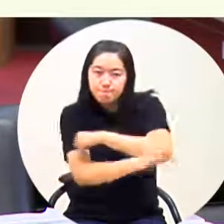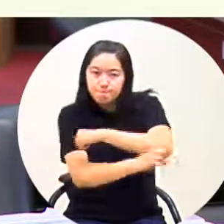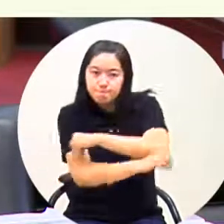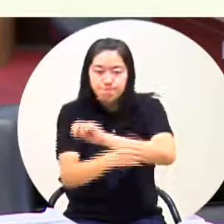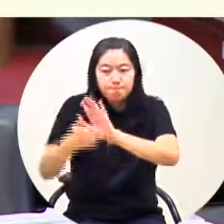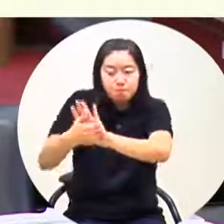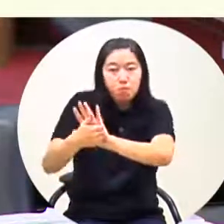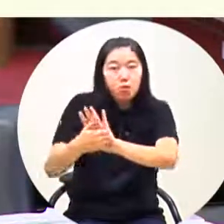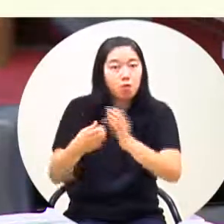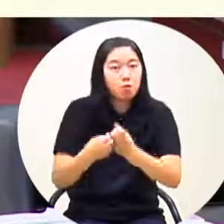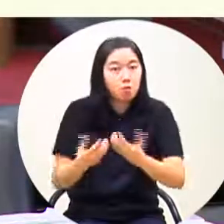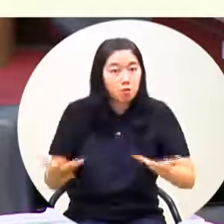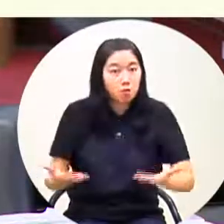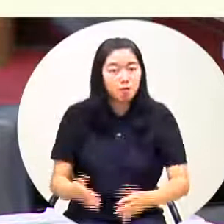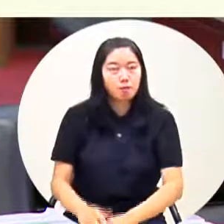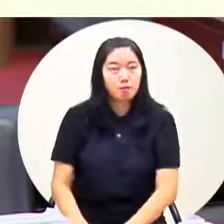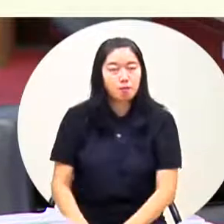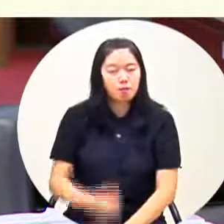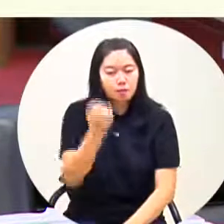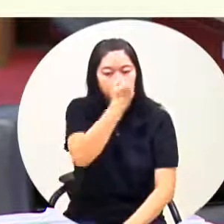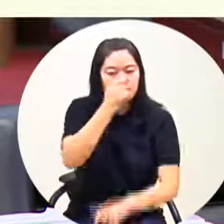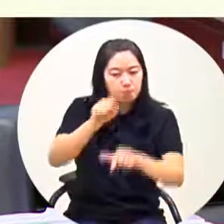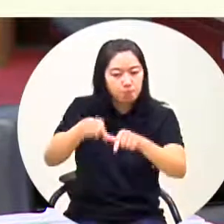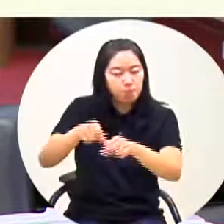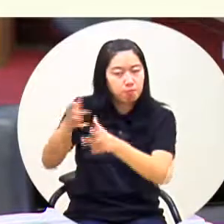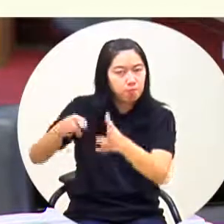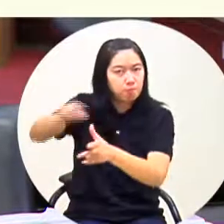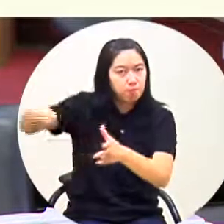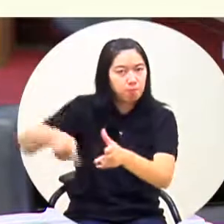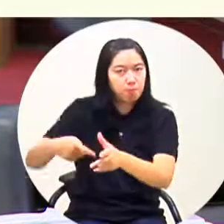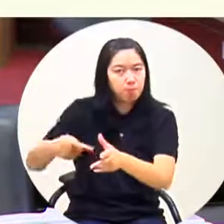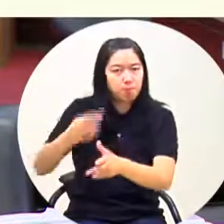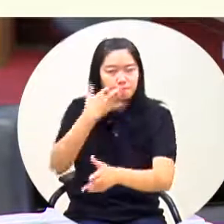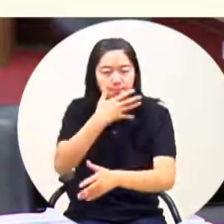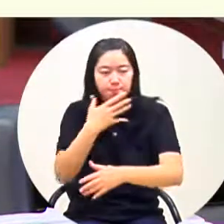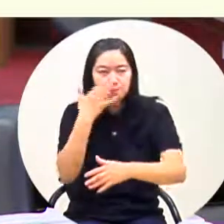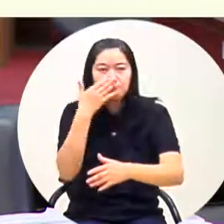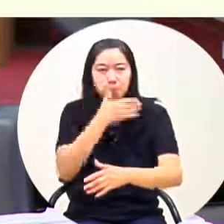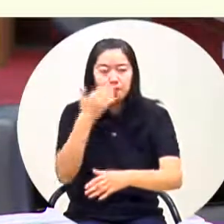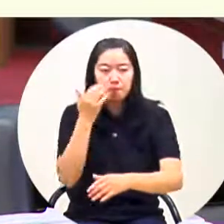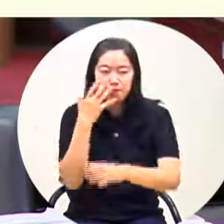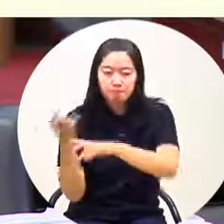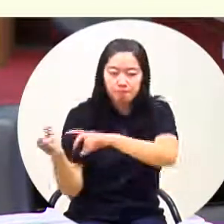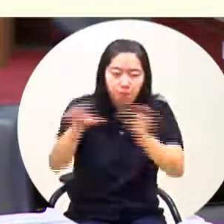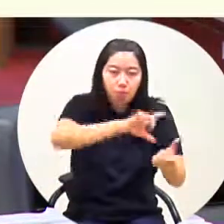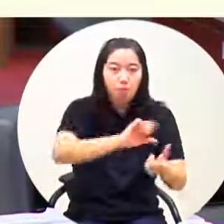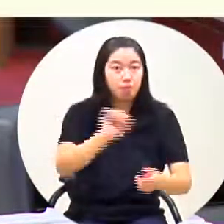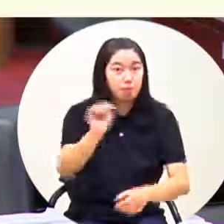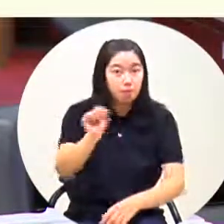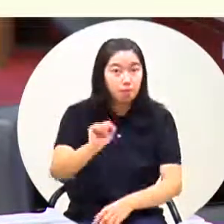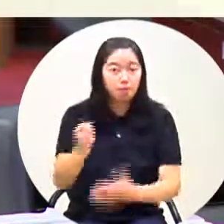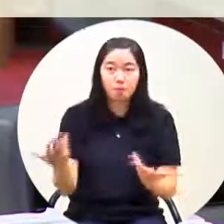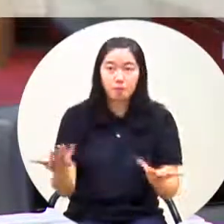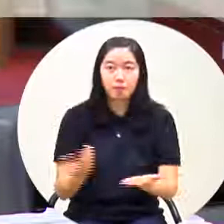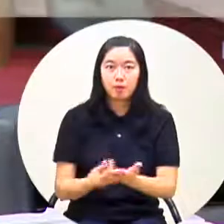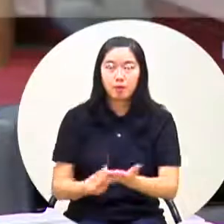这些不孝的业者哈，不敢再来犯法啊，请局长先回答一下好不好？ 请蔡局长答